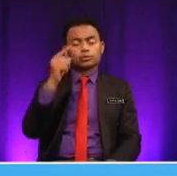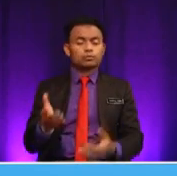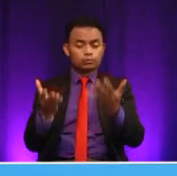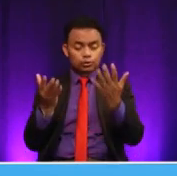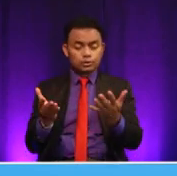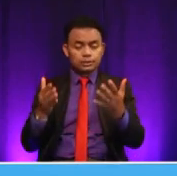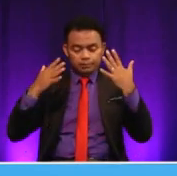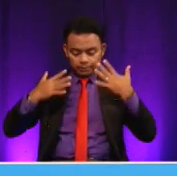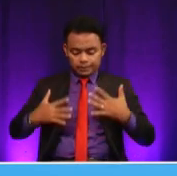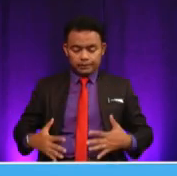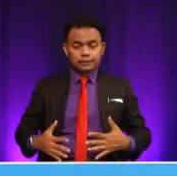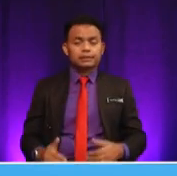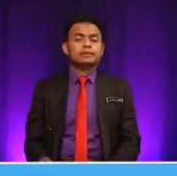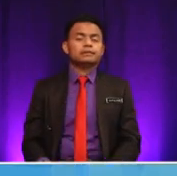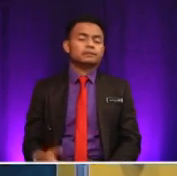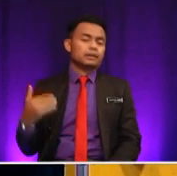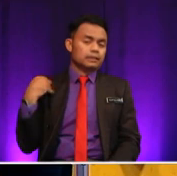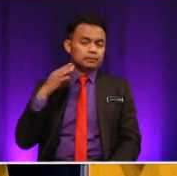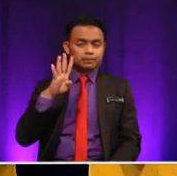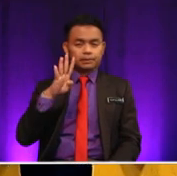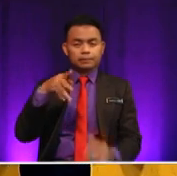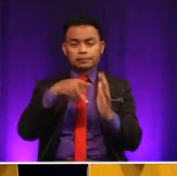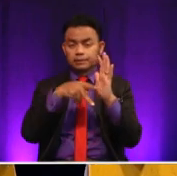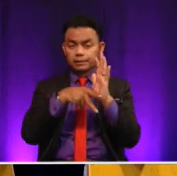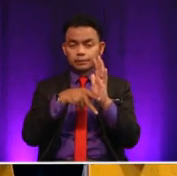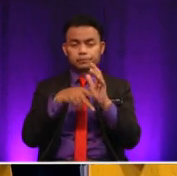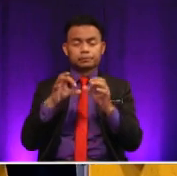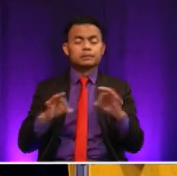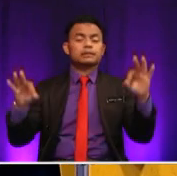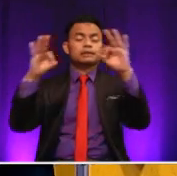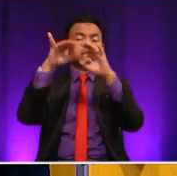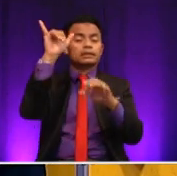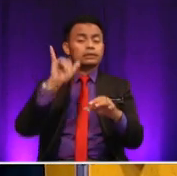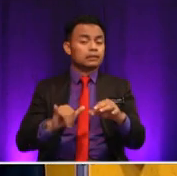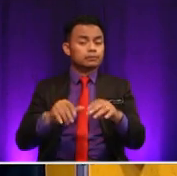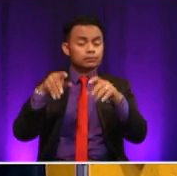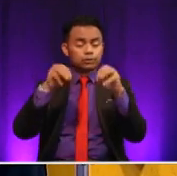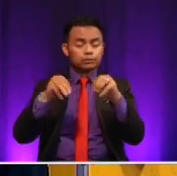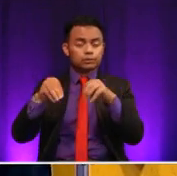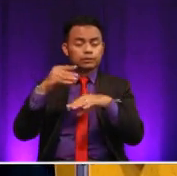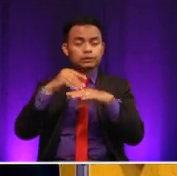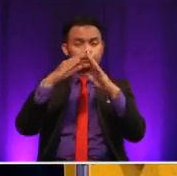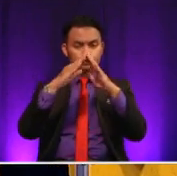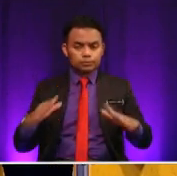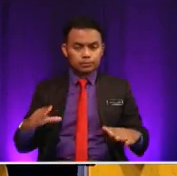di sini ada empat perkara penting yang belajar di rumah dan di studio perlu